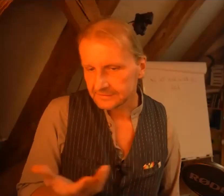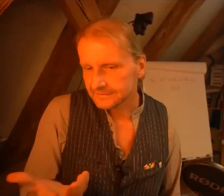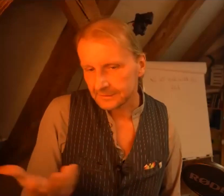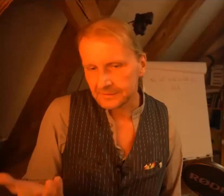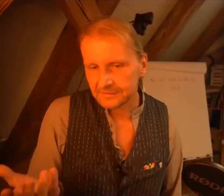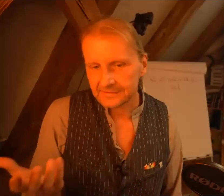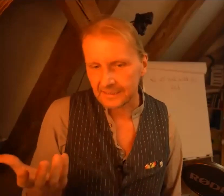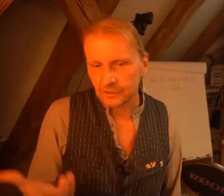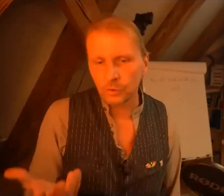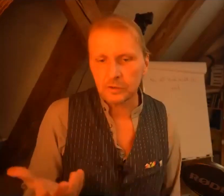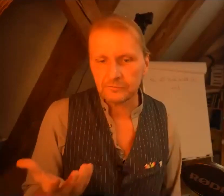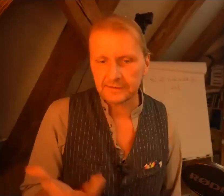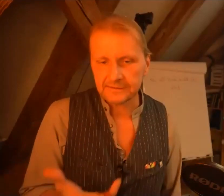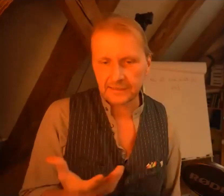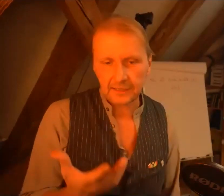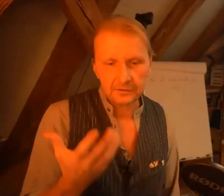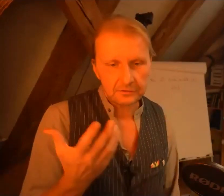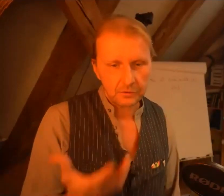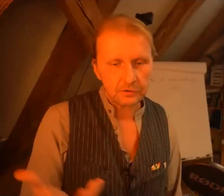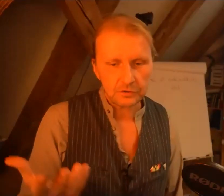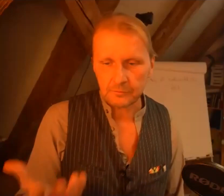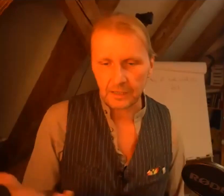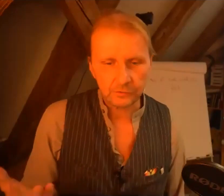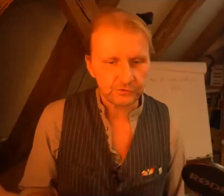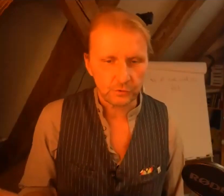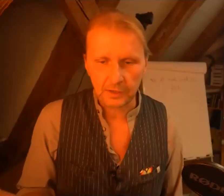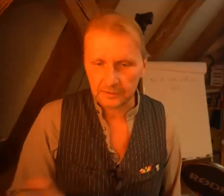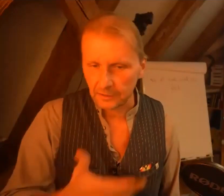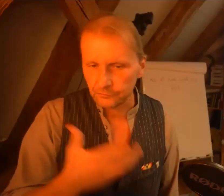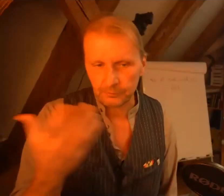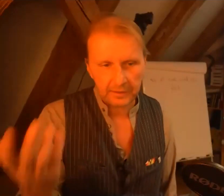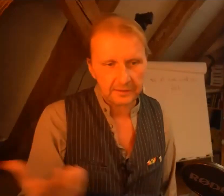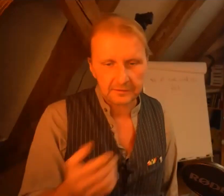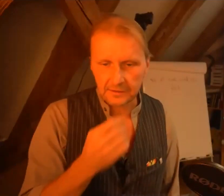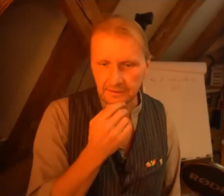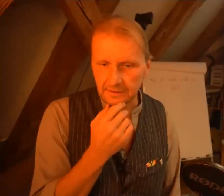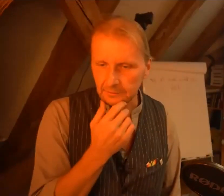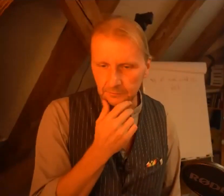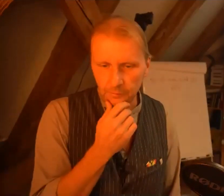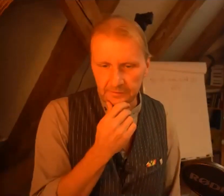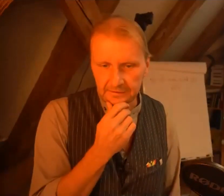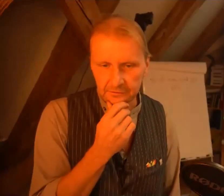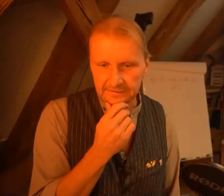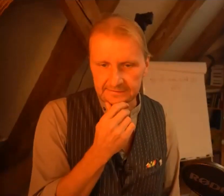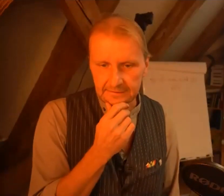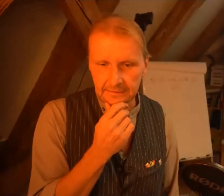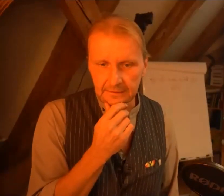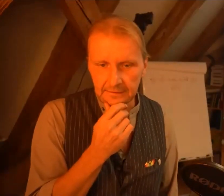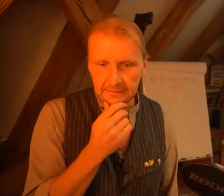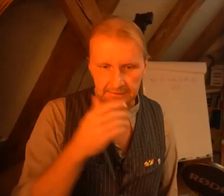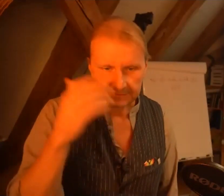Das ist ziemlich das Analoge, was der Dr. Markus Söder da für Bayern propagiert und